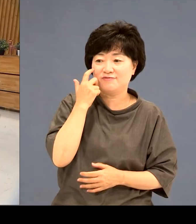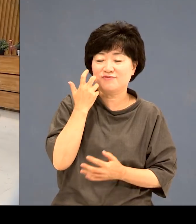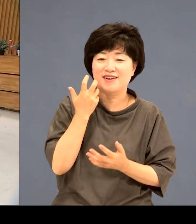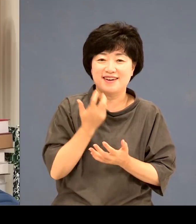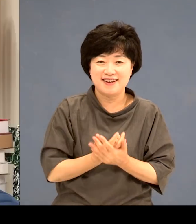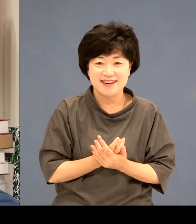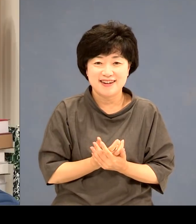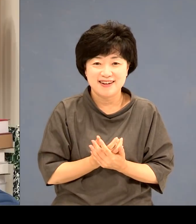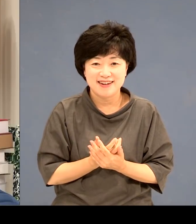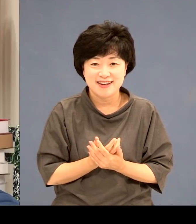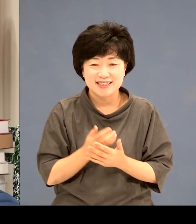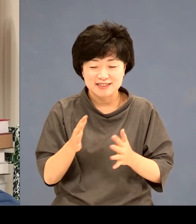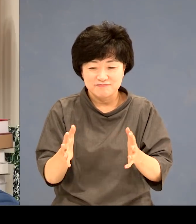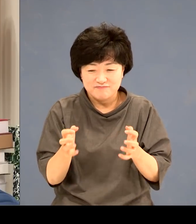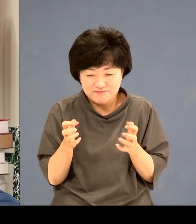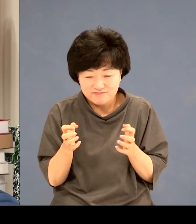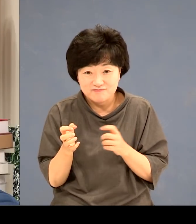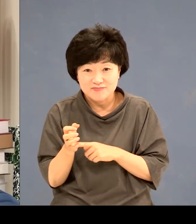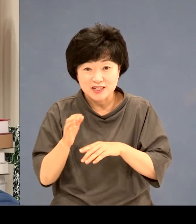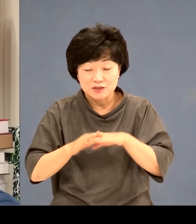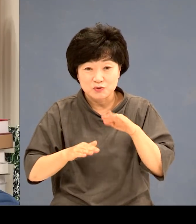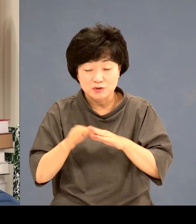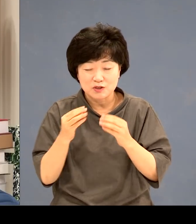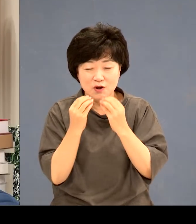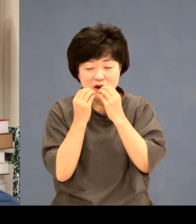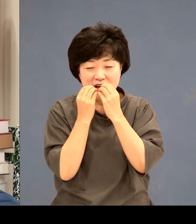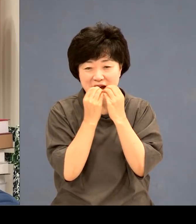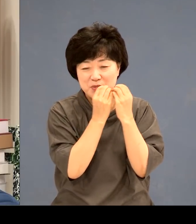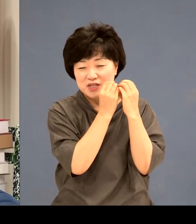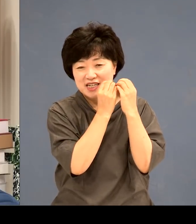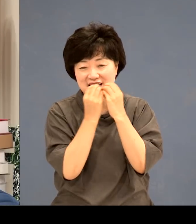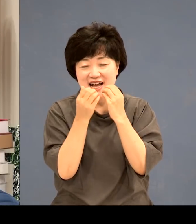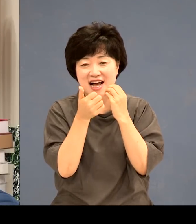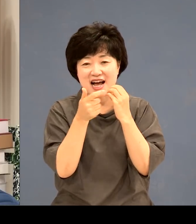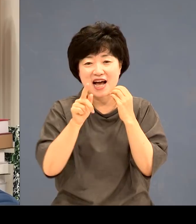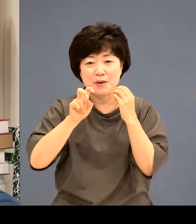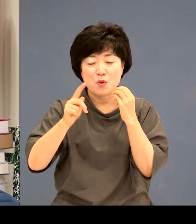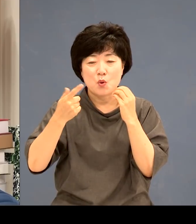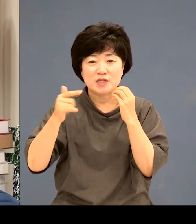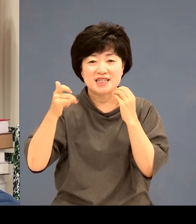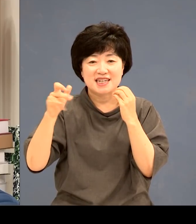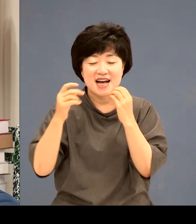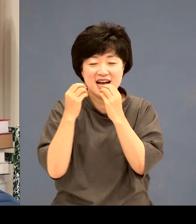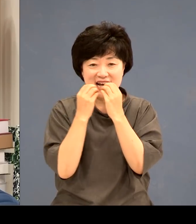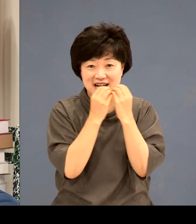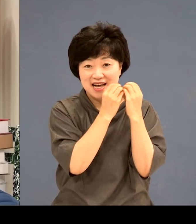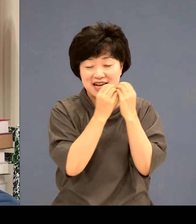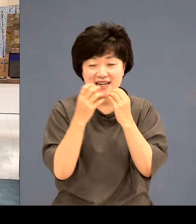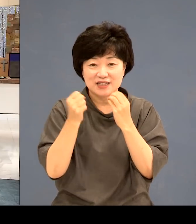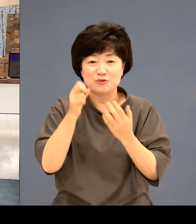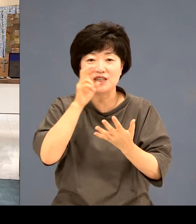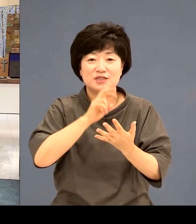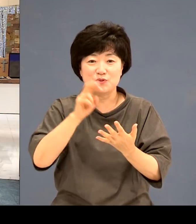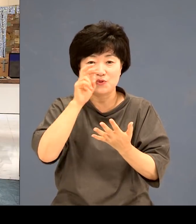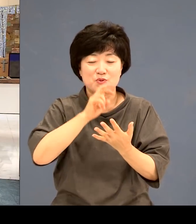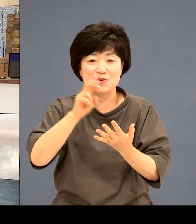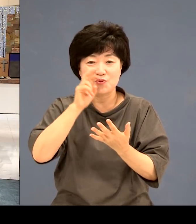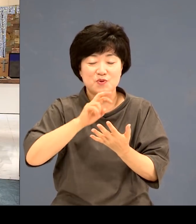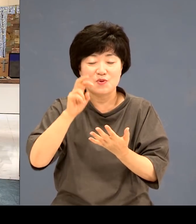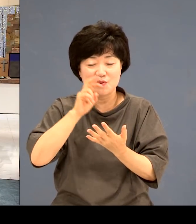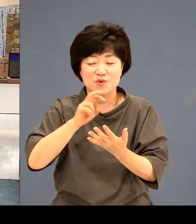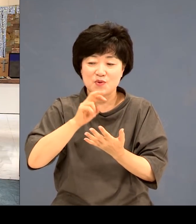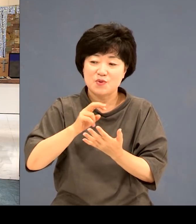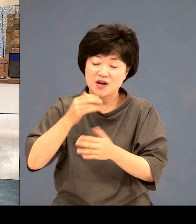너무너무 큰 충격이었죠. 그러면서 그 문드러진 손으로 하모니카로 찬송가를